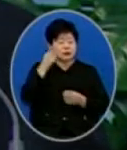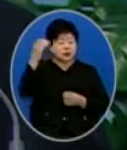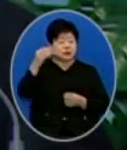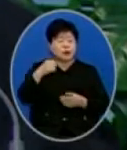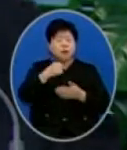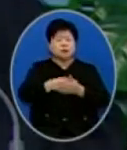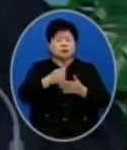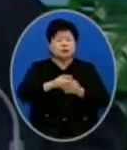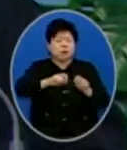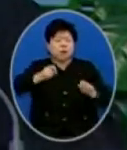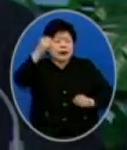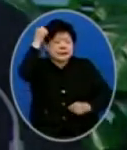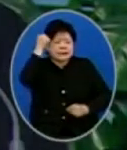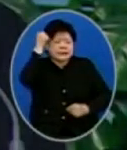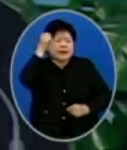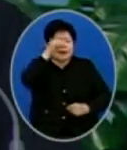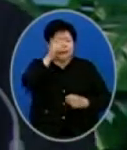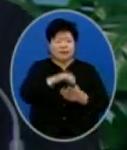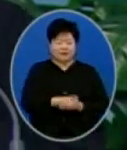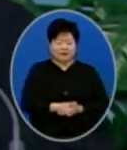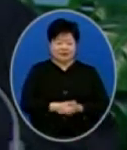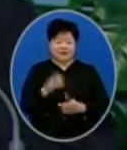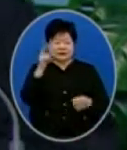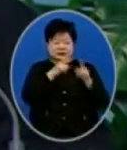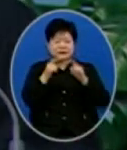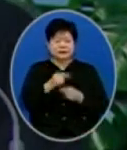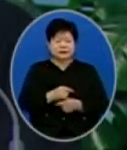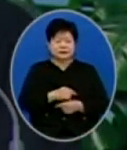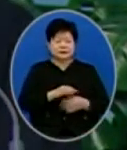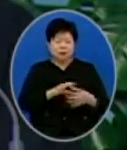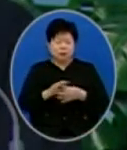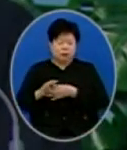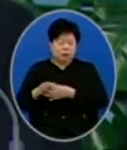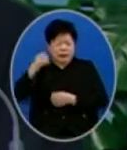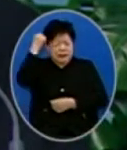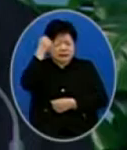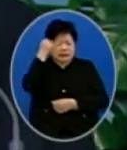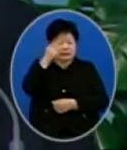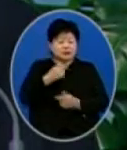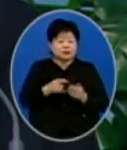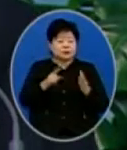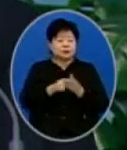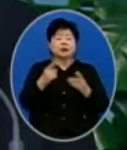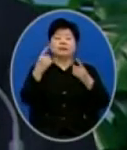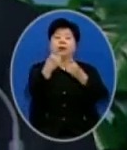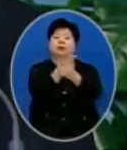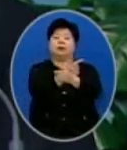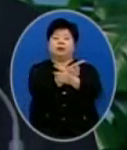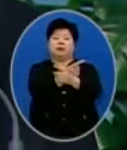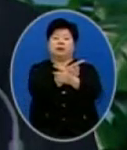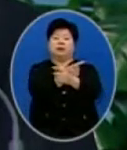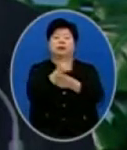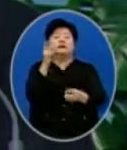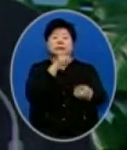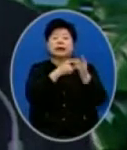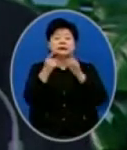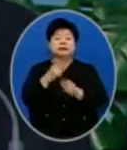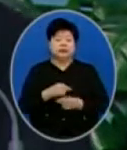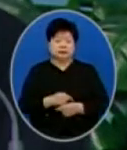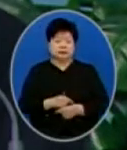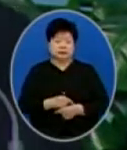잊어버리고 섭섭하면 오래오래 기억해요 상처는 오래오래 기억합니다 예수 믿는 사람은 그걸 바꿔야 돼요 상처